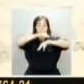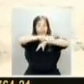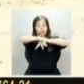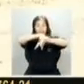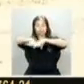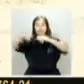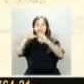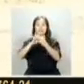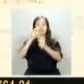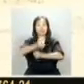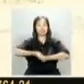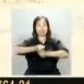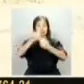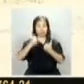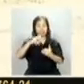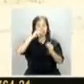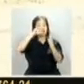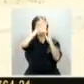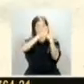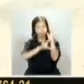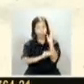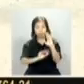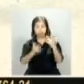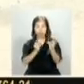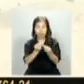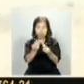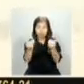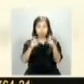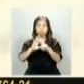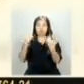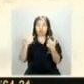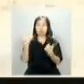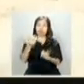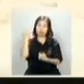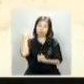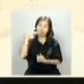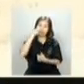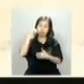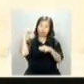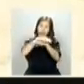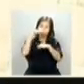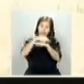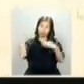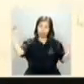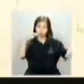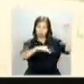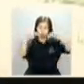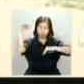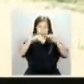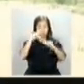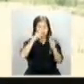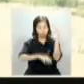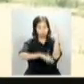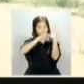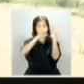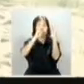ตรแต่ตอนนี้น้ำแห้งจนเหลือเพียงพื้นทรายเต็มลำน้ำทั้งที่ในฤดูน้ำหลากแม่น้ำวังมีความกว้างถึง60เมตรลึกตั้ง